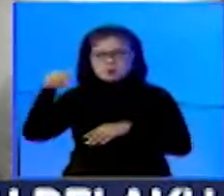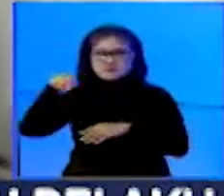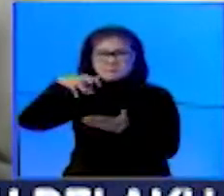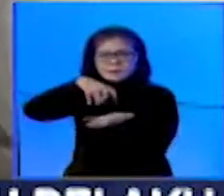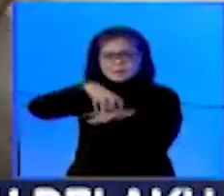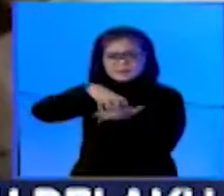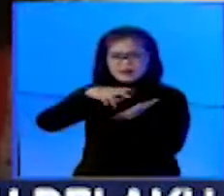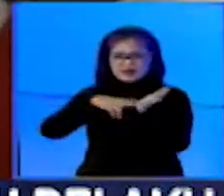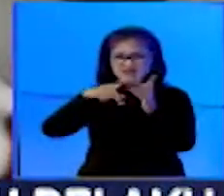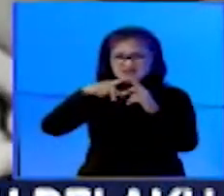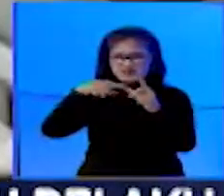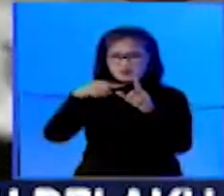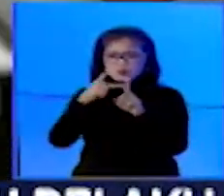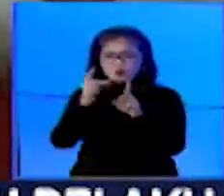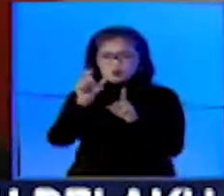Indragiri Hulu.